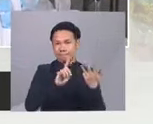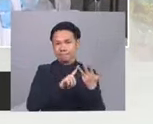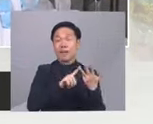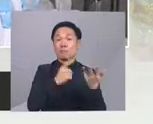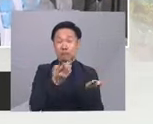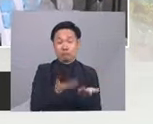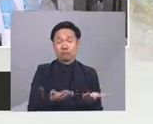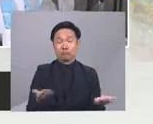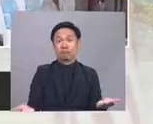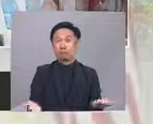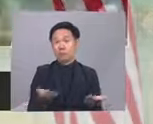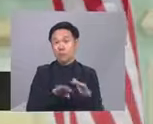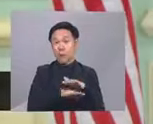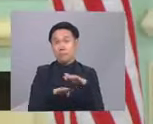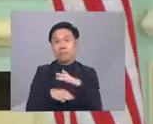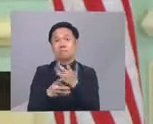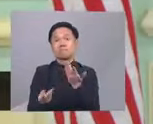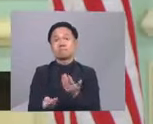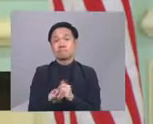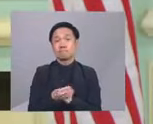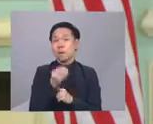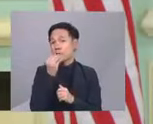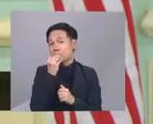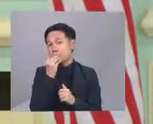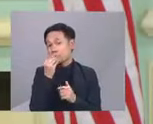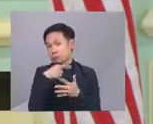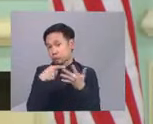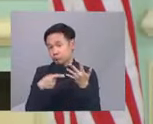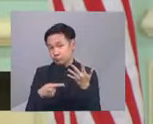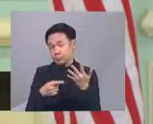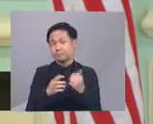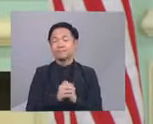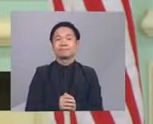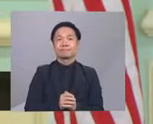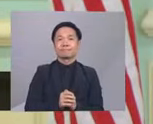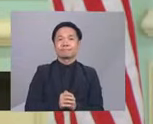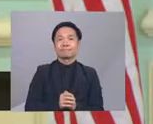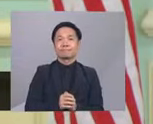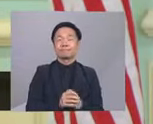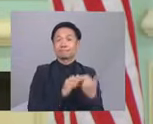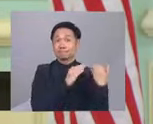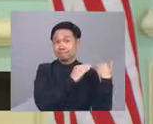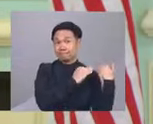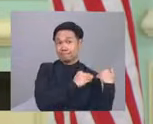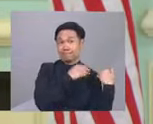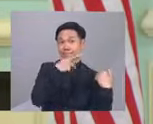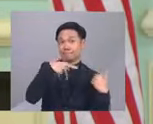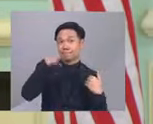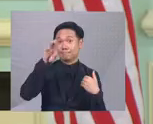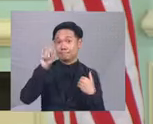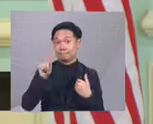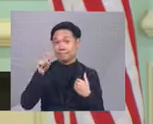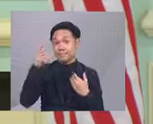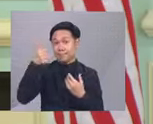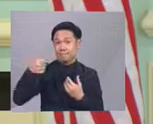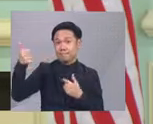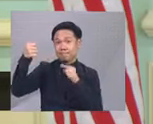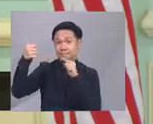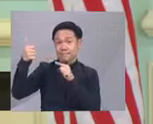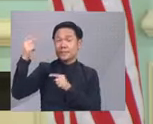asas, semalam, Penguatkuasa Kementerian Perdagangan Dalam Negeri dan Hal Ehwal Pengguna